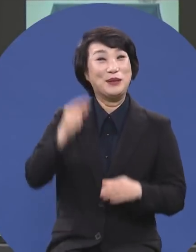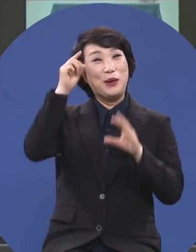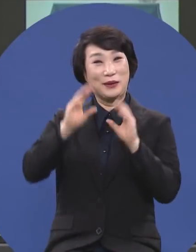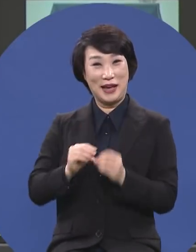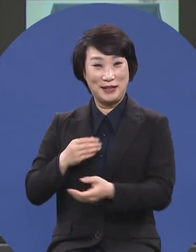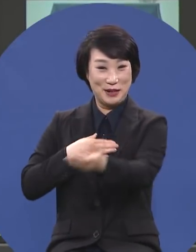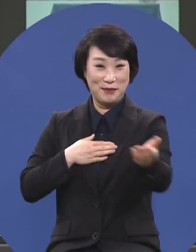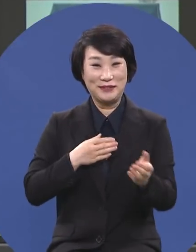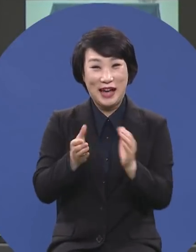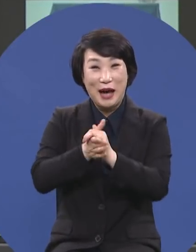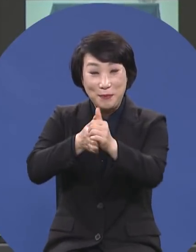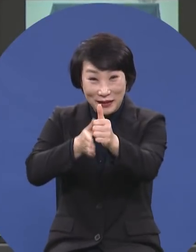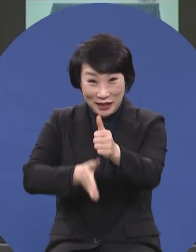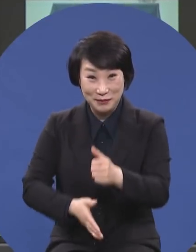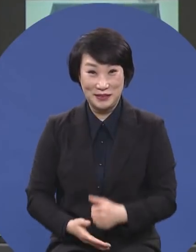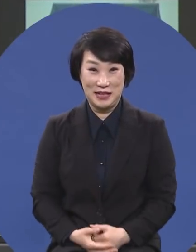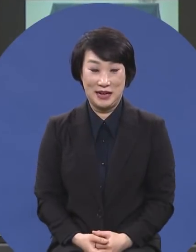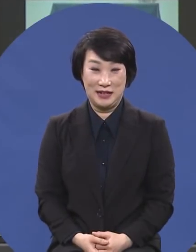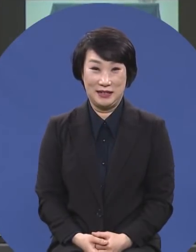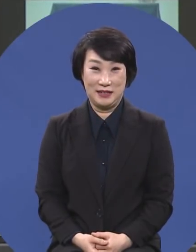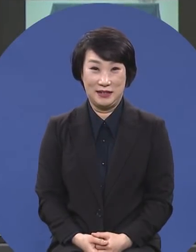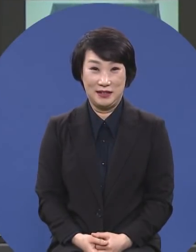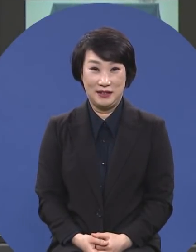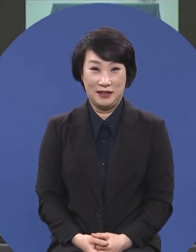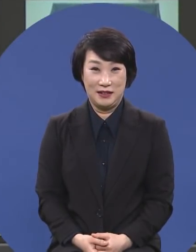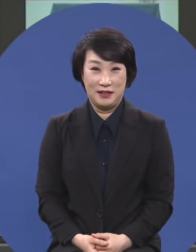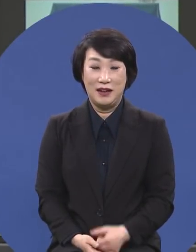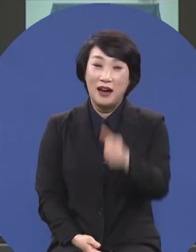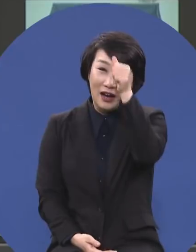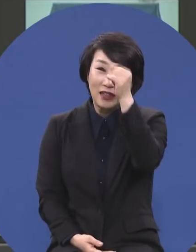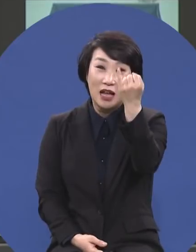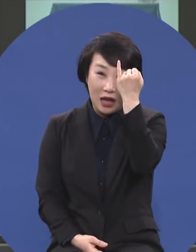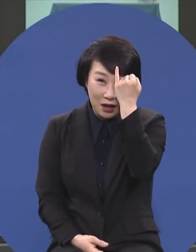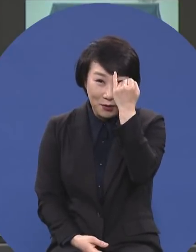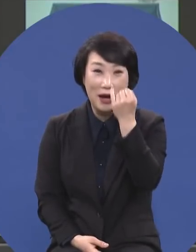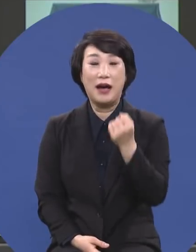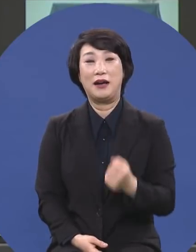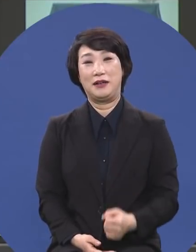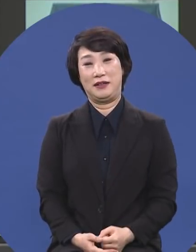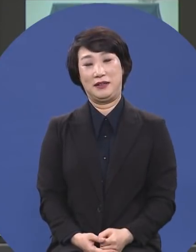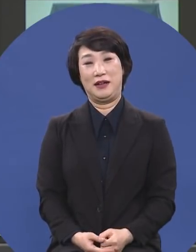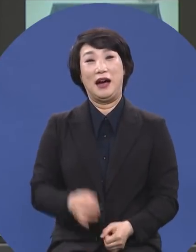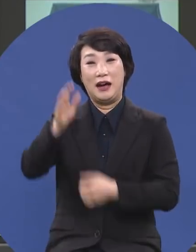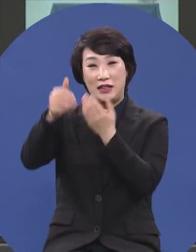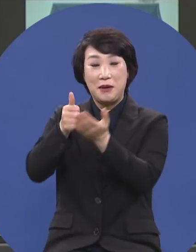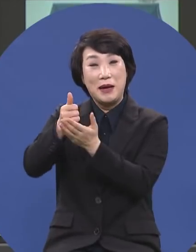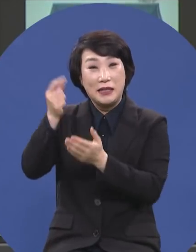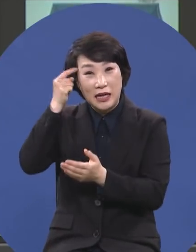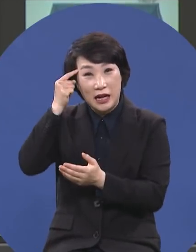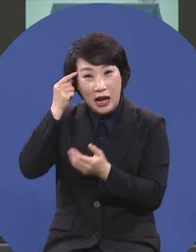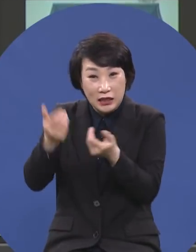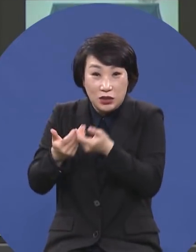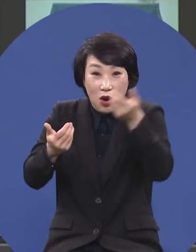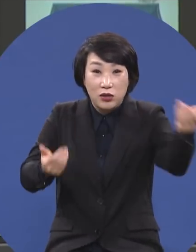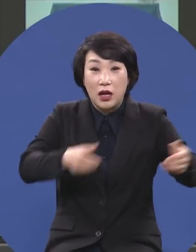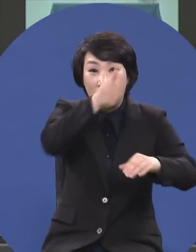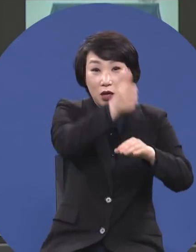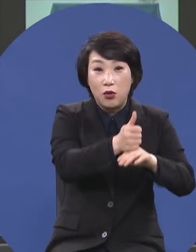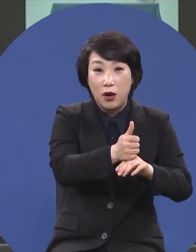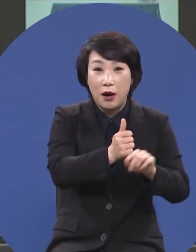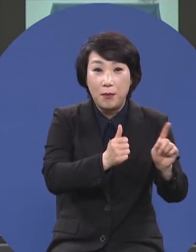동의하시면 아멘 합시다. 아담과 하와는 하나님의 생각을 떠난